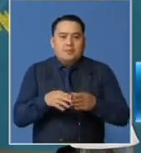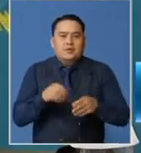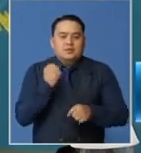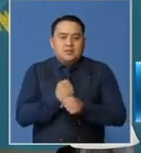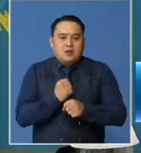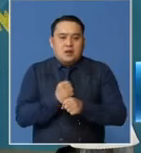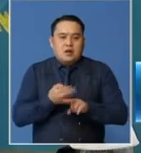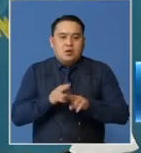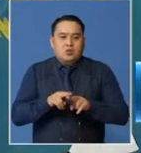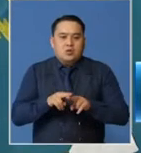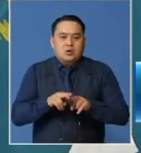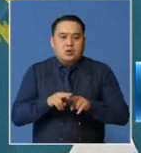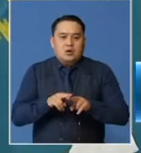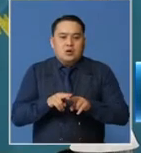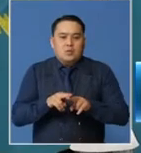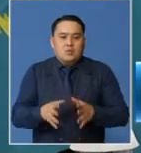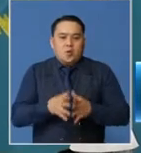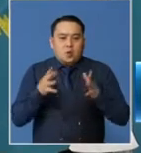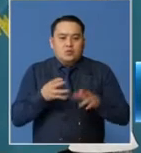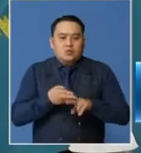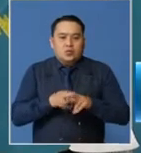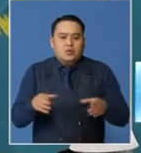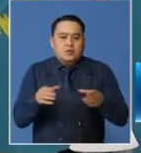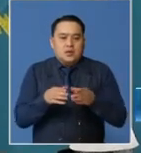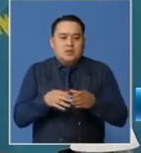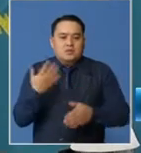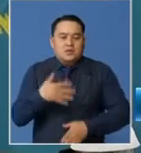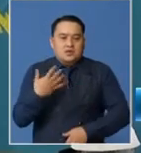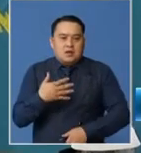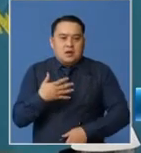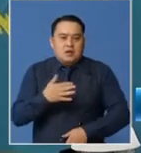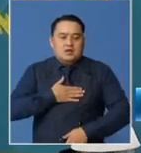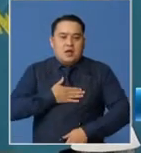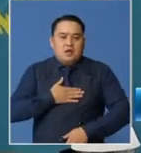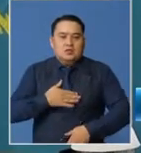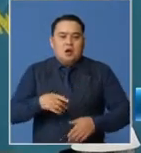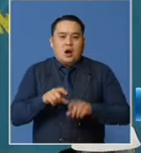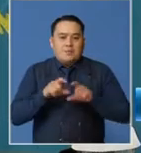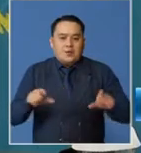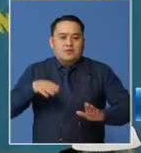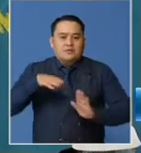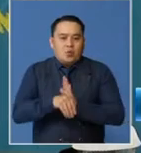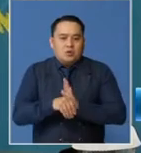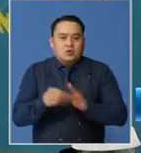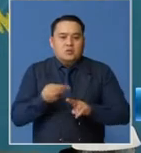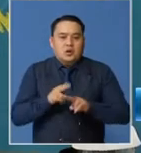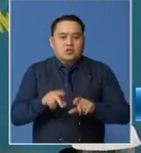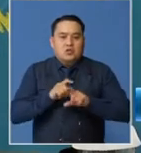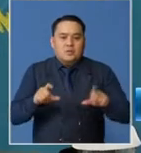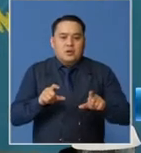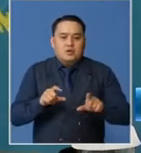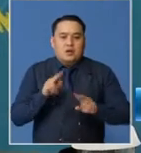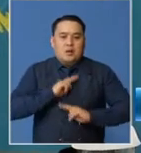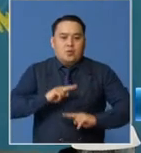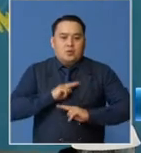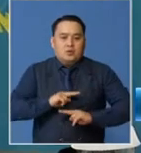отрабатывали. Вы знаете, Аскар Узакбаевич, что и в топ-10, и в топ-50 наши объекты входят. Поэтому мы эту